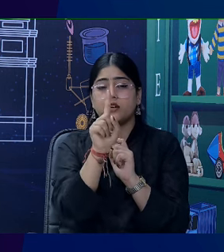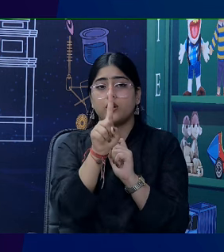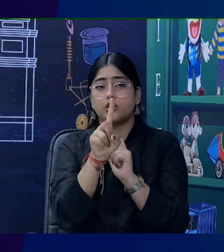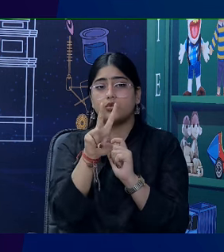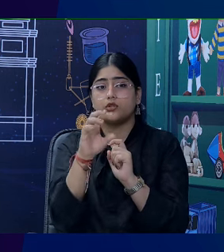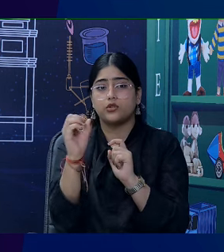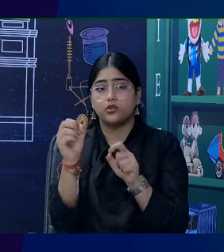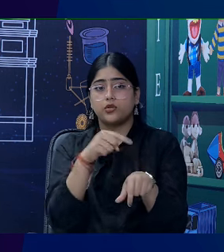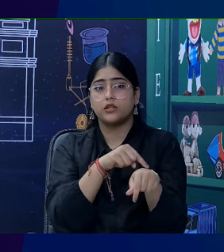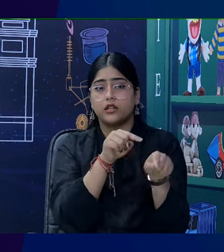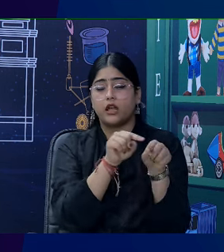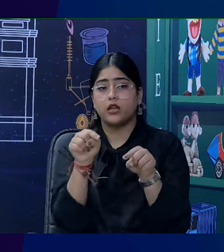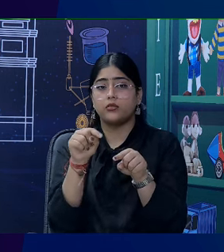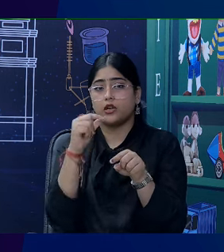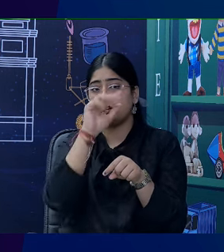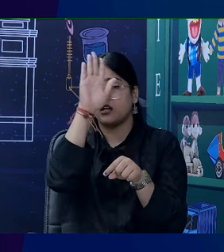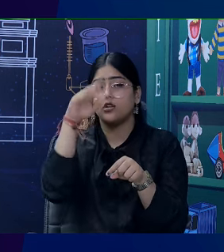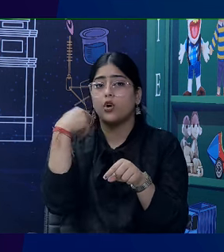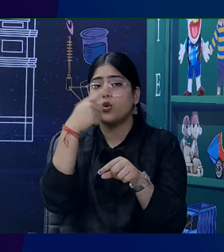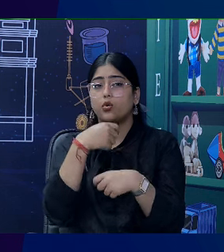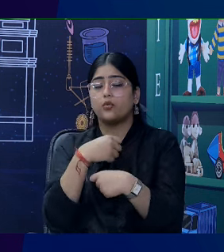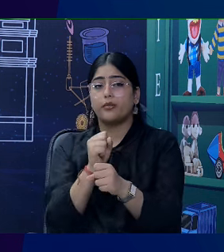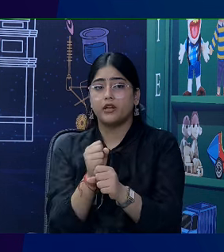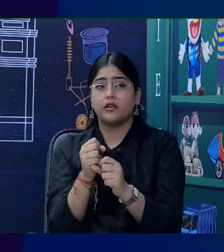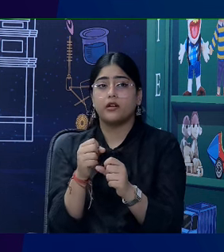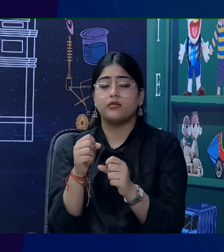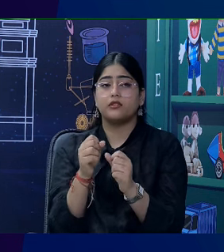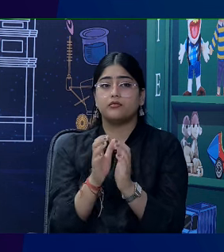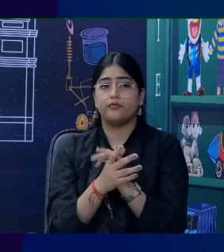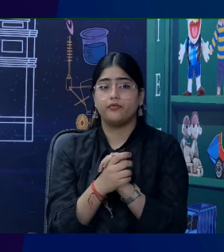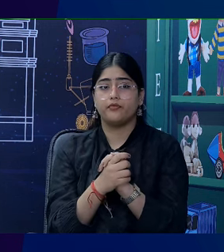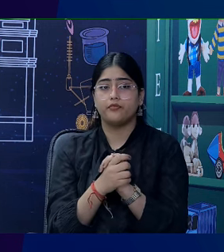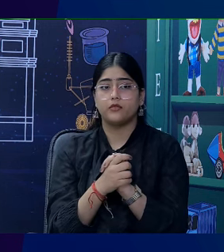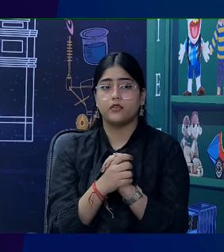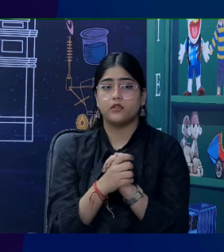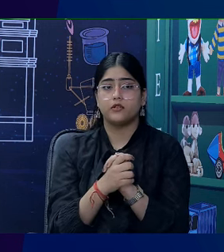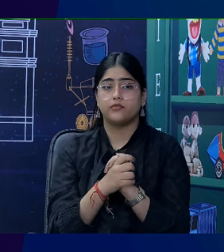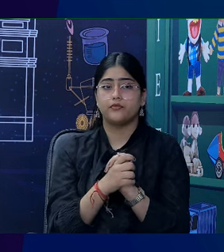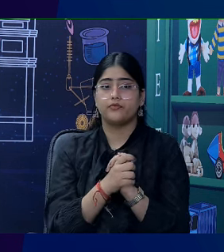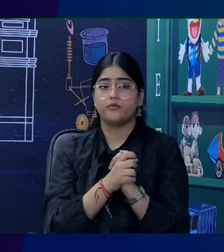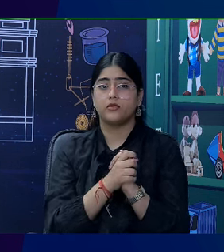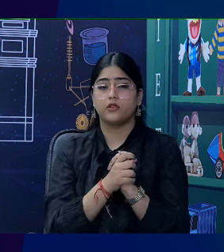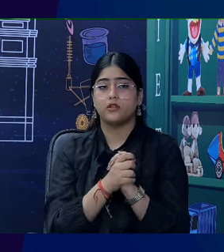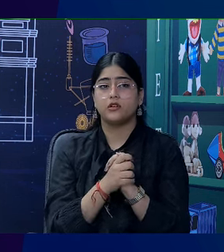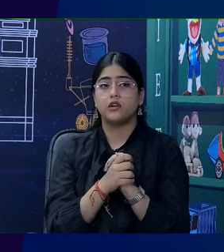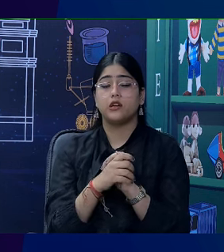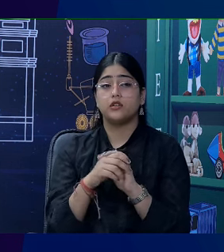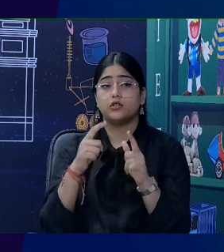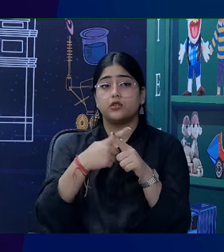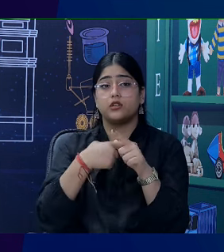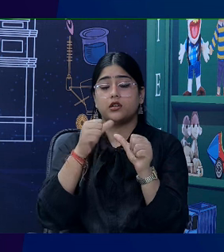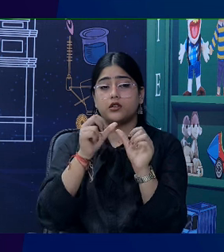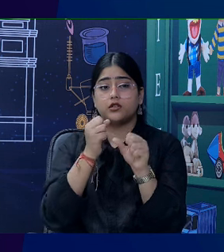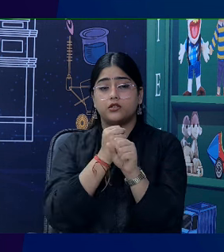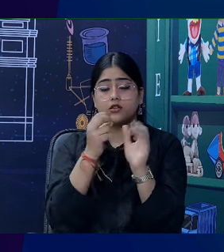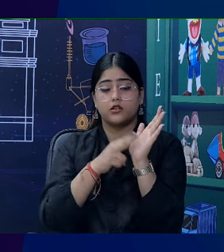लिए एक मंदिर बनवाने का निश्चय किया दूसरा सही या गलत जगन्नाथ का मंदिर पंजाब में स्थित है सही गलत ब्रिटिश